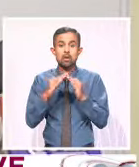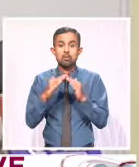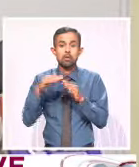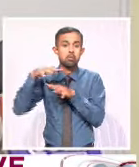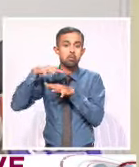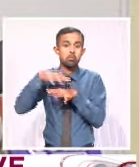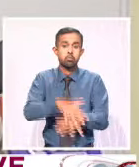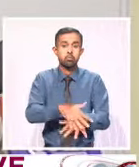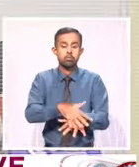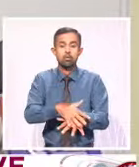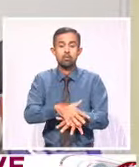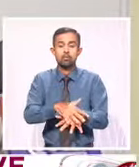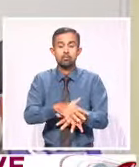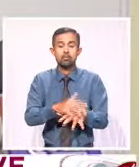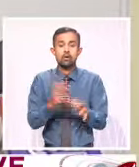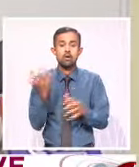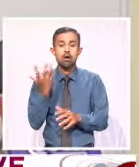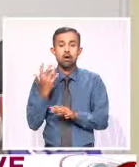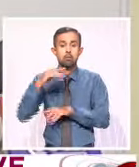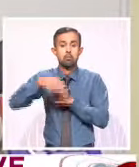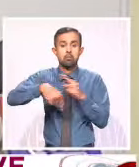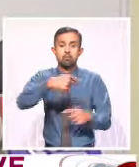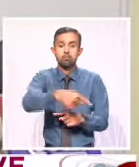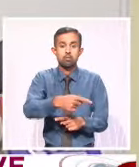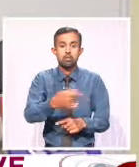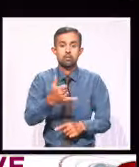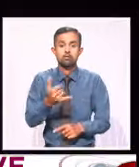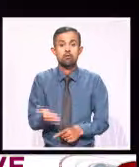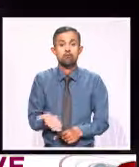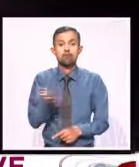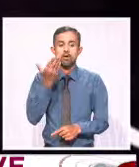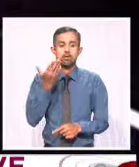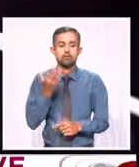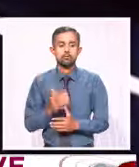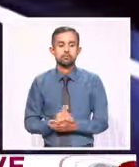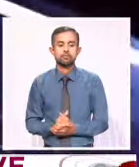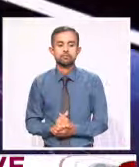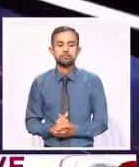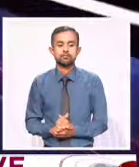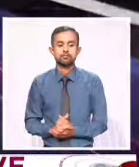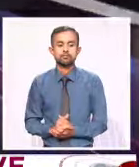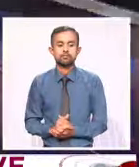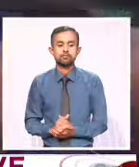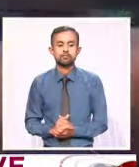වැටීමක් නායෑමක් ඒ වගේම ගල් පෙරලීමක් සිදු වීමට තියෙන ඉඩකඩ බොහොම වැඩි.